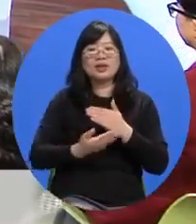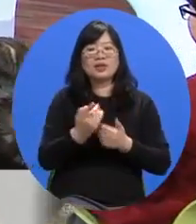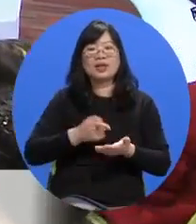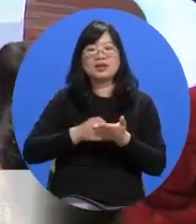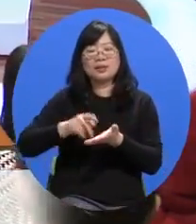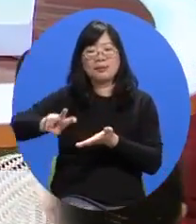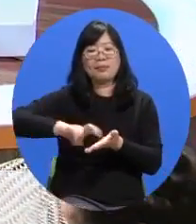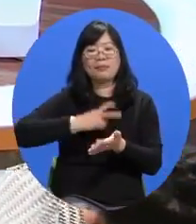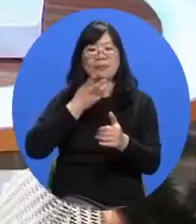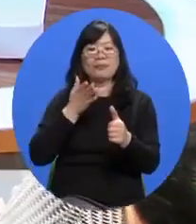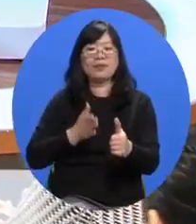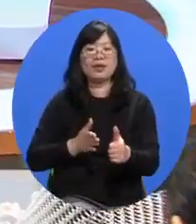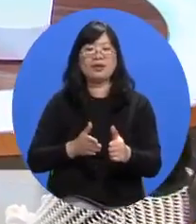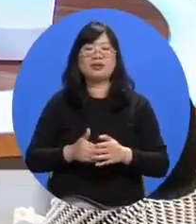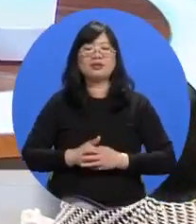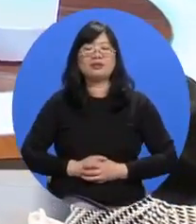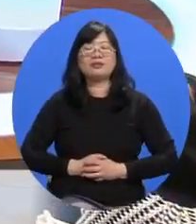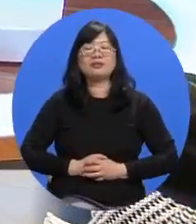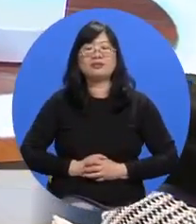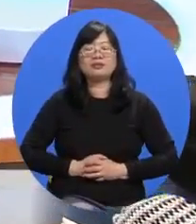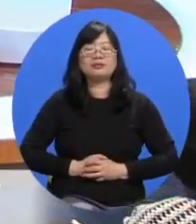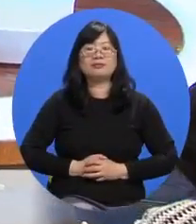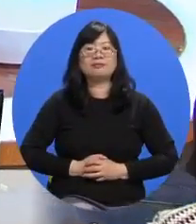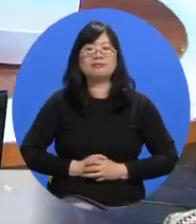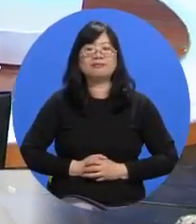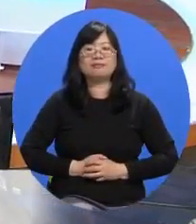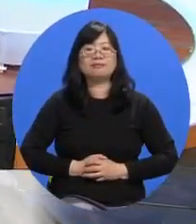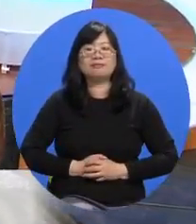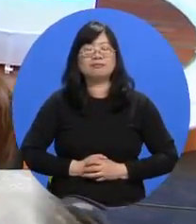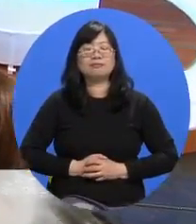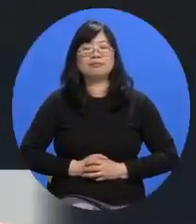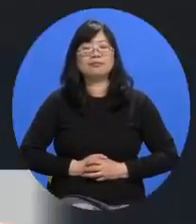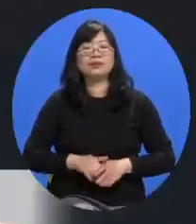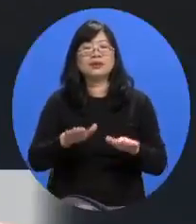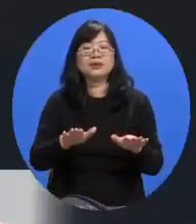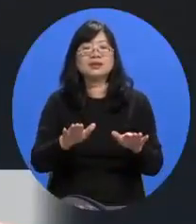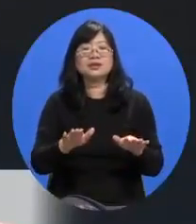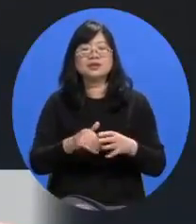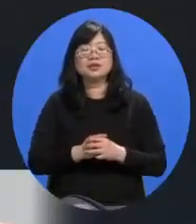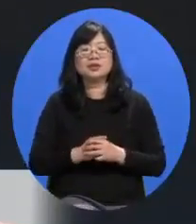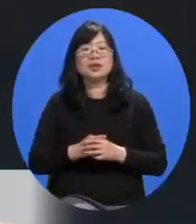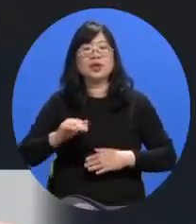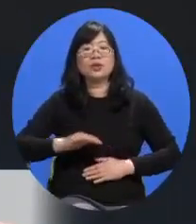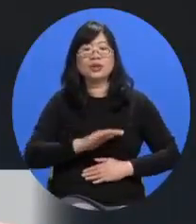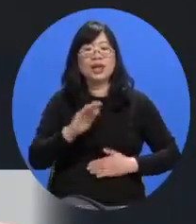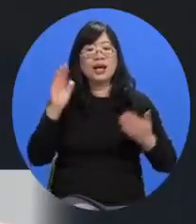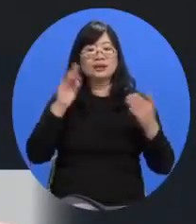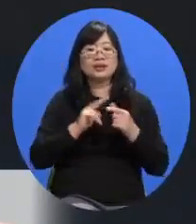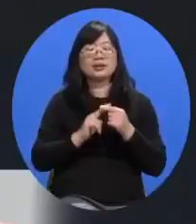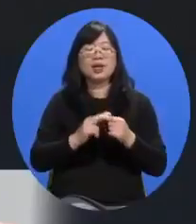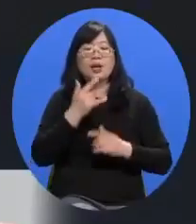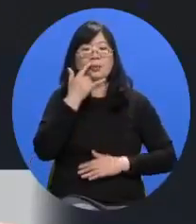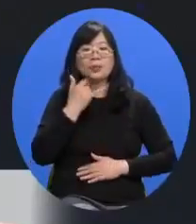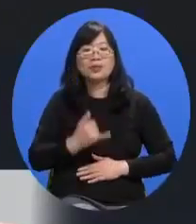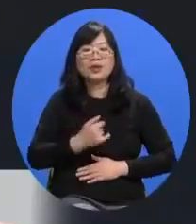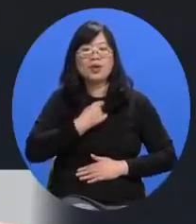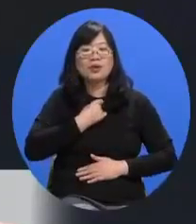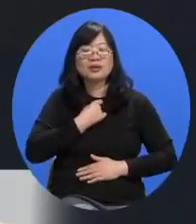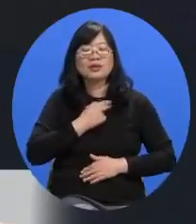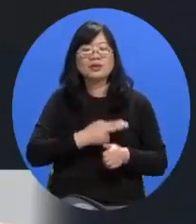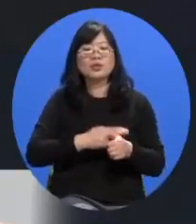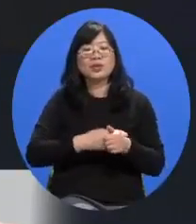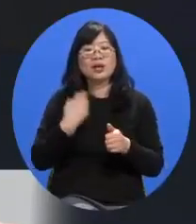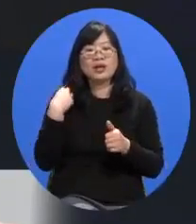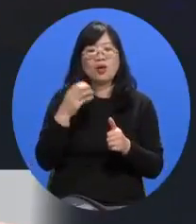의견 남겨주시기 바랍니다. 자, 우리 학생과 학부모들이 바라는